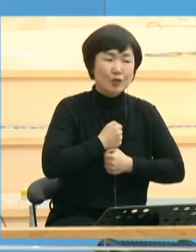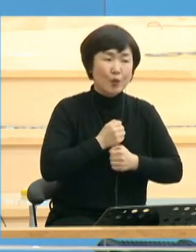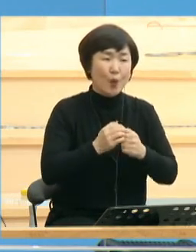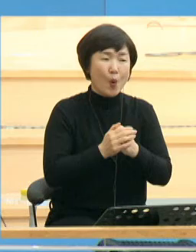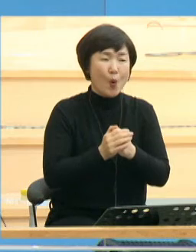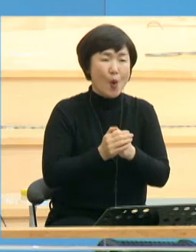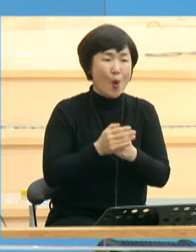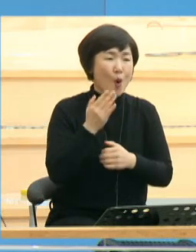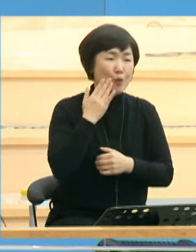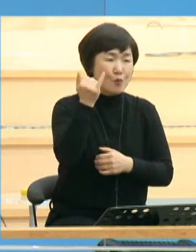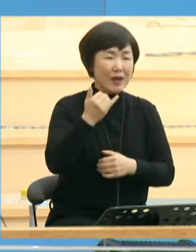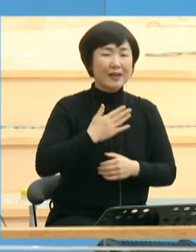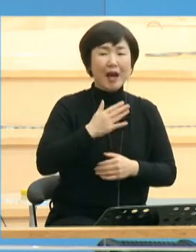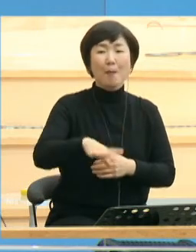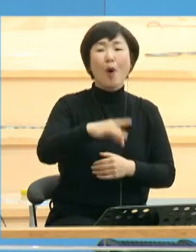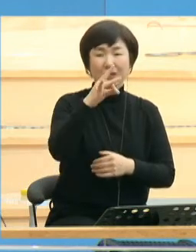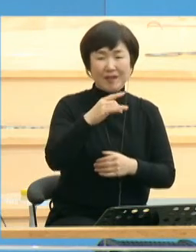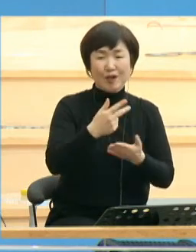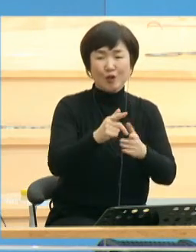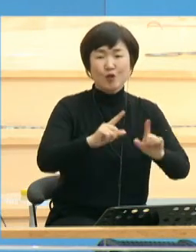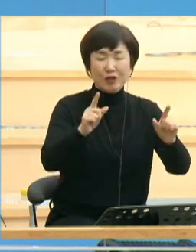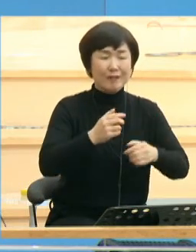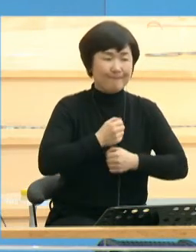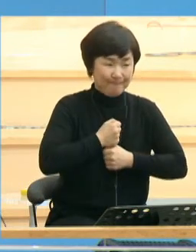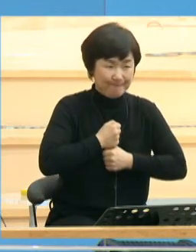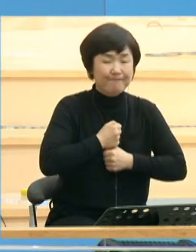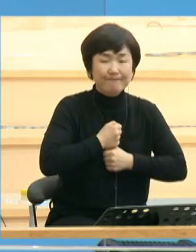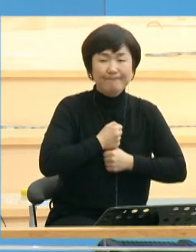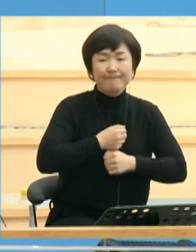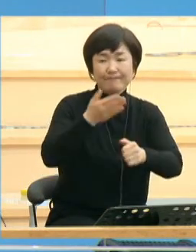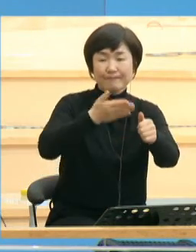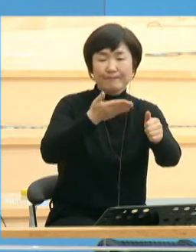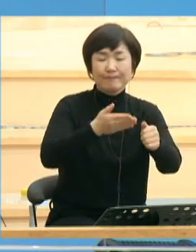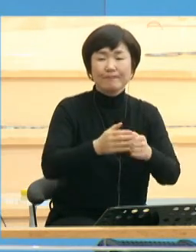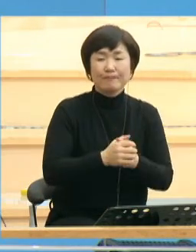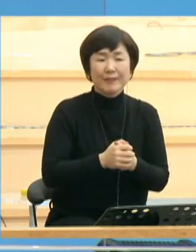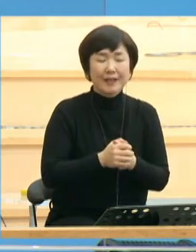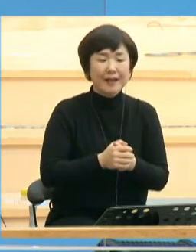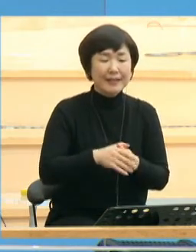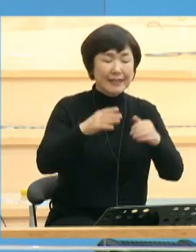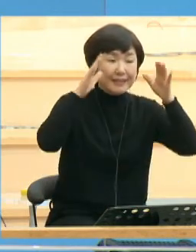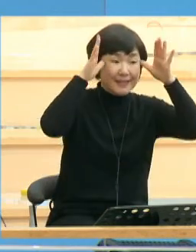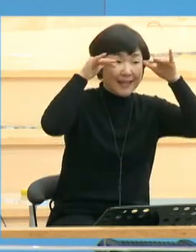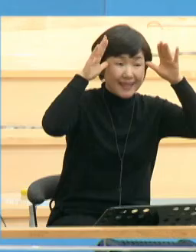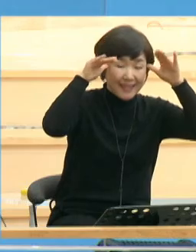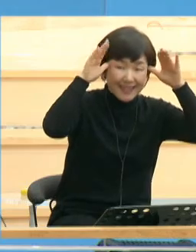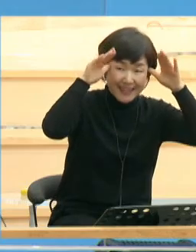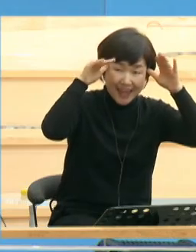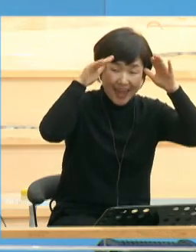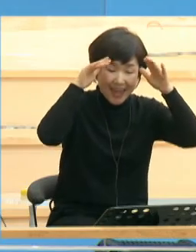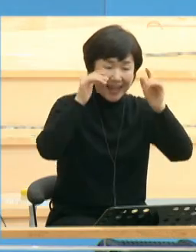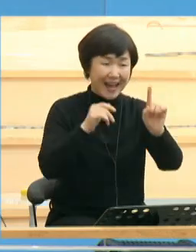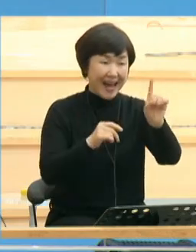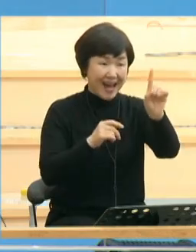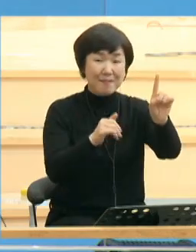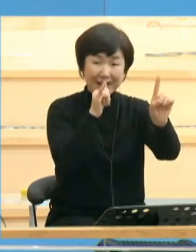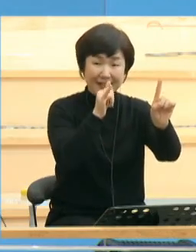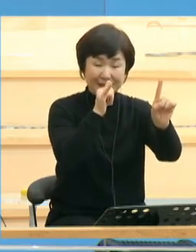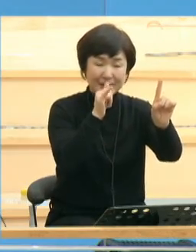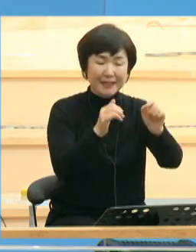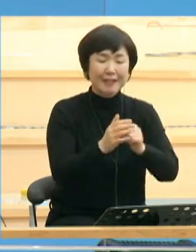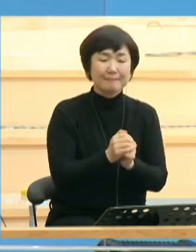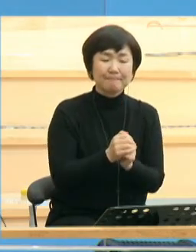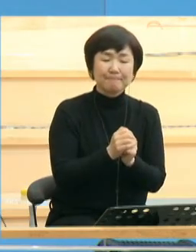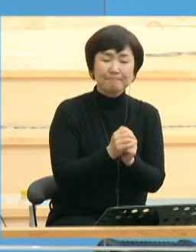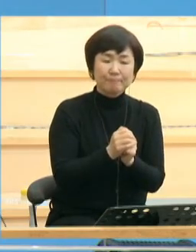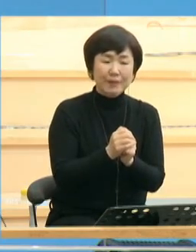있는 부모님들 되시기를 주 예수 이름으로 축원합니다 제가 마리가 있어요 개가 한 마리 겠는데 개가 한 마리 쭉 하는데 이제 2